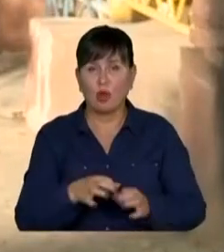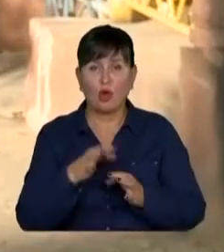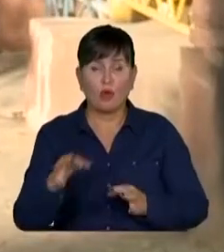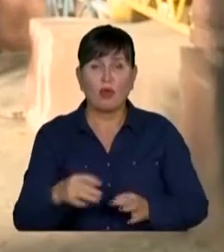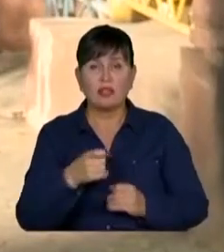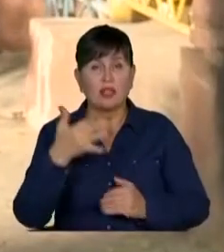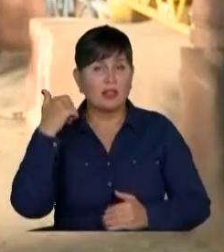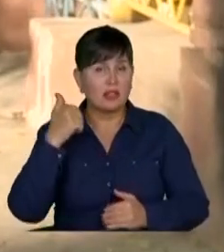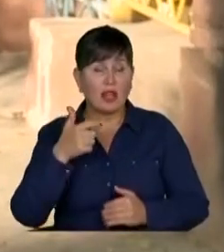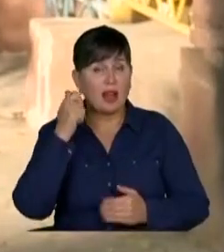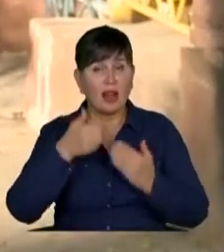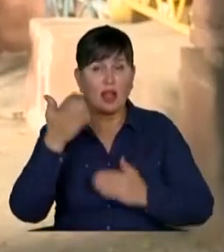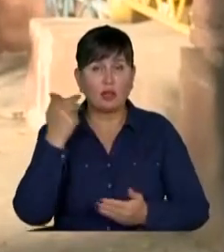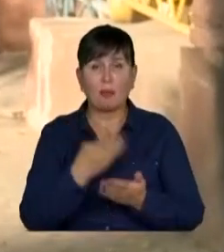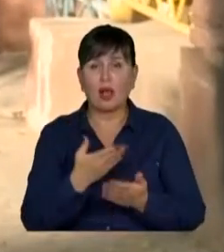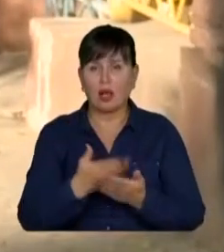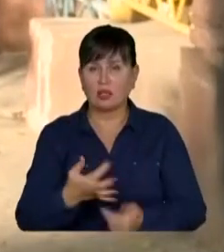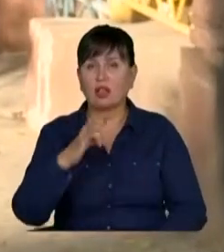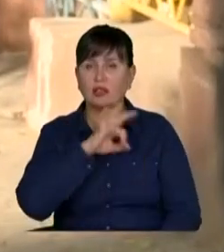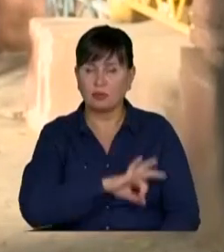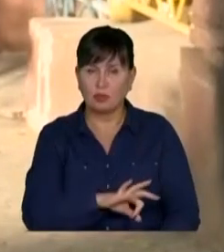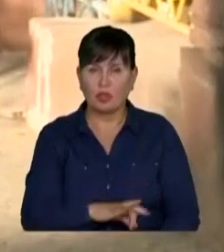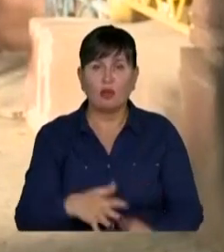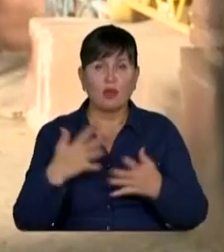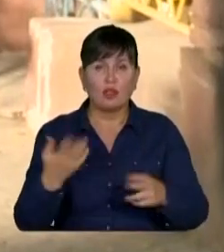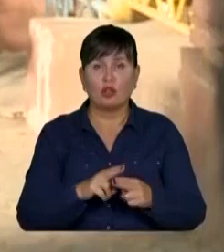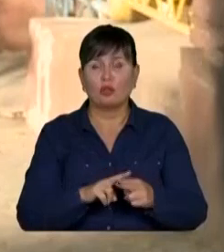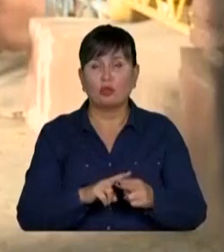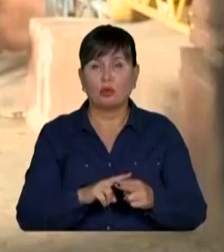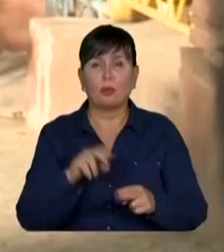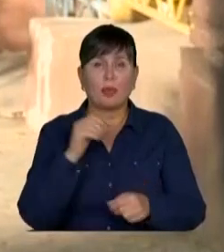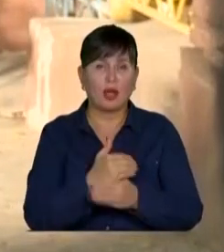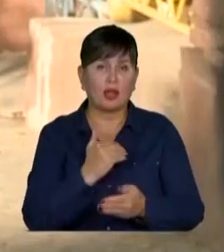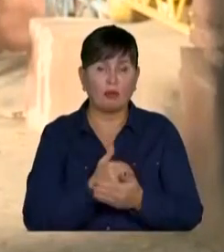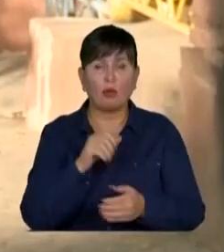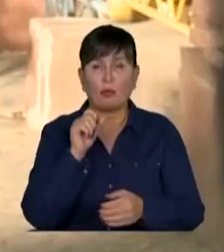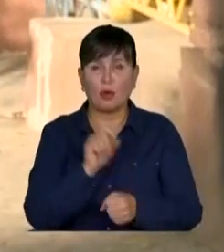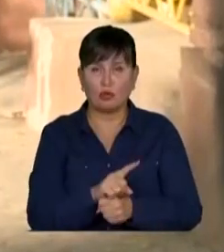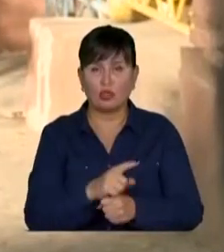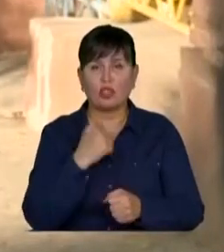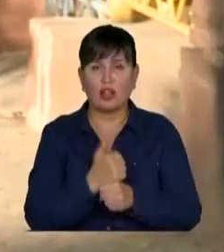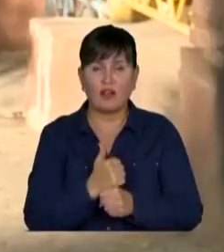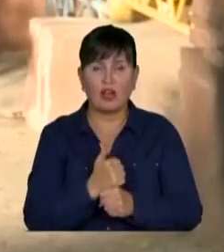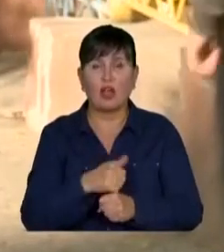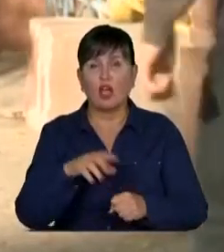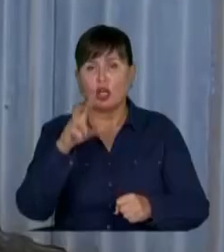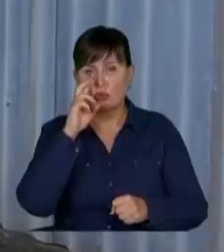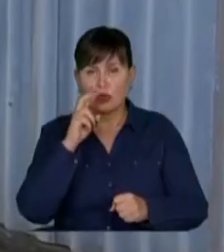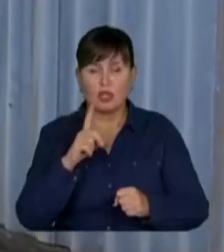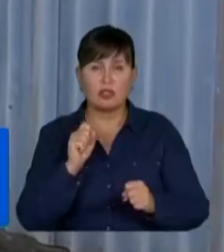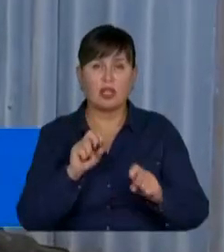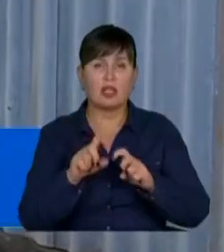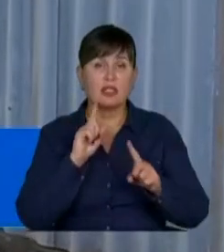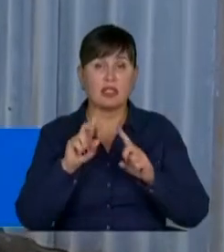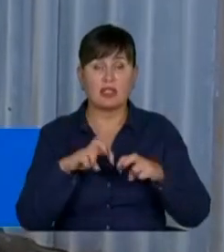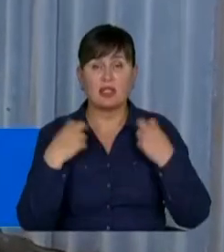За несколько лет он показал свою эффективность. Масштабировать данную программу поручил глава государства на расширенном заседании правительства. Один из